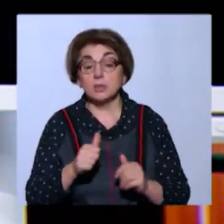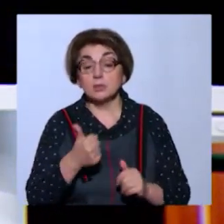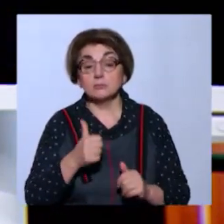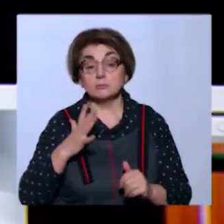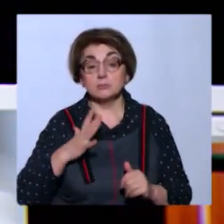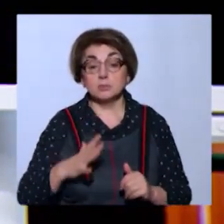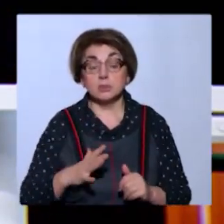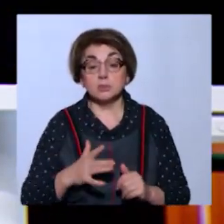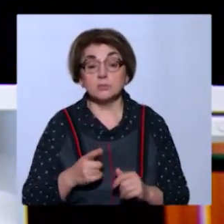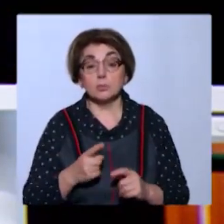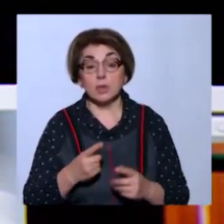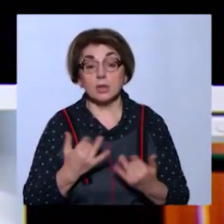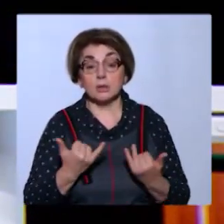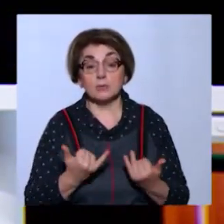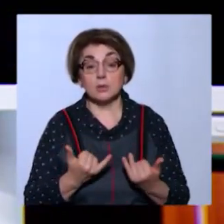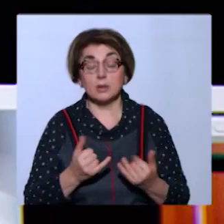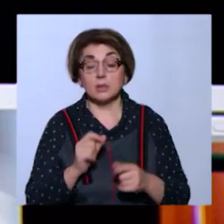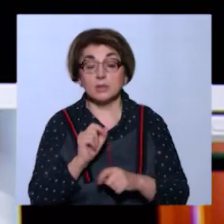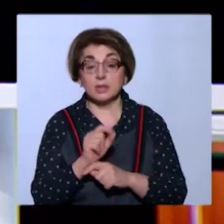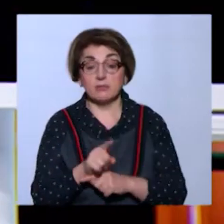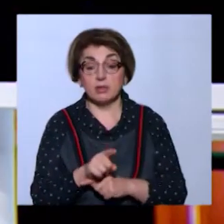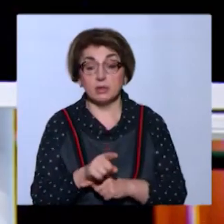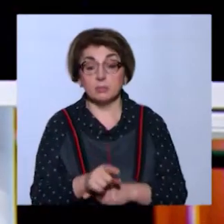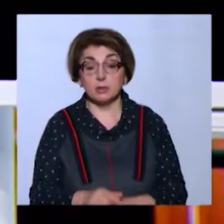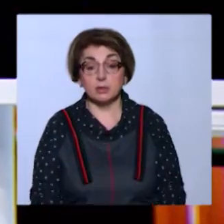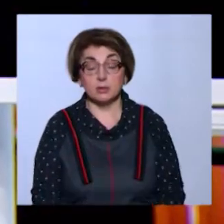ინტენსივობაზე. ეხლა კი დავალება.